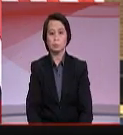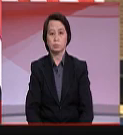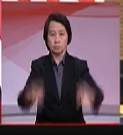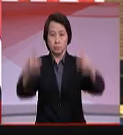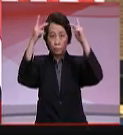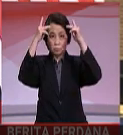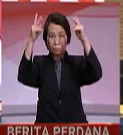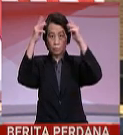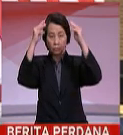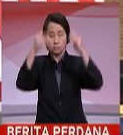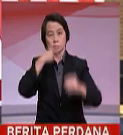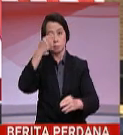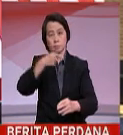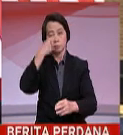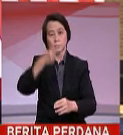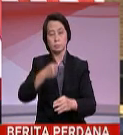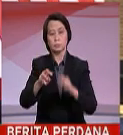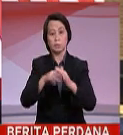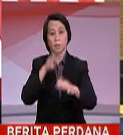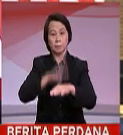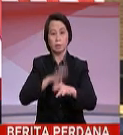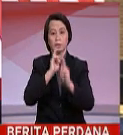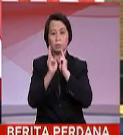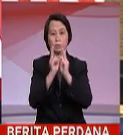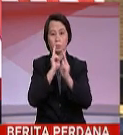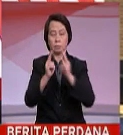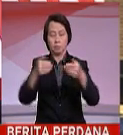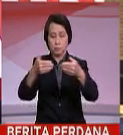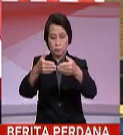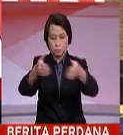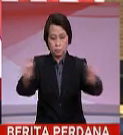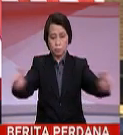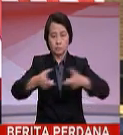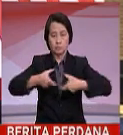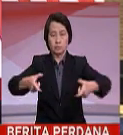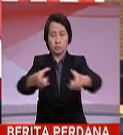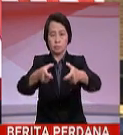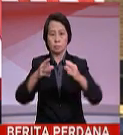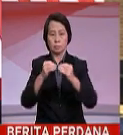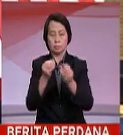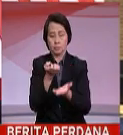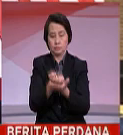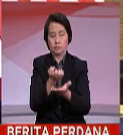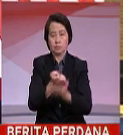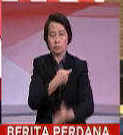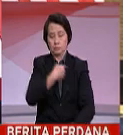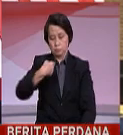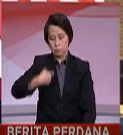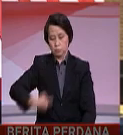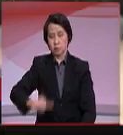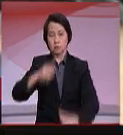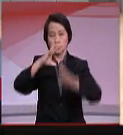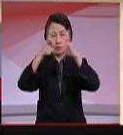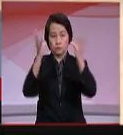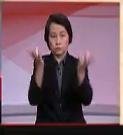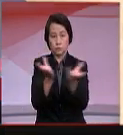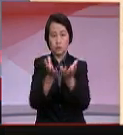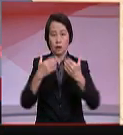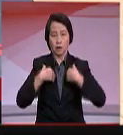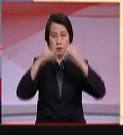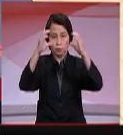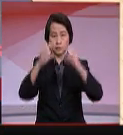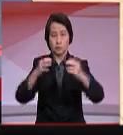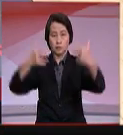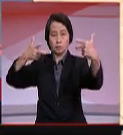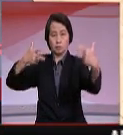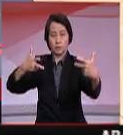Perdana Menteri berkata demikian semasa berucap pada pembukaan Sidang Kemuncak Ekonomi China Dunia yang diadakan secara